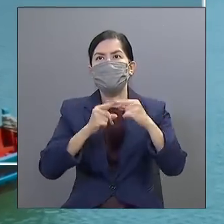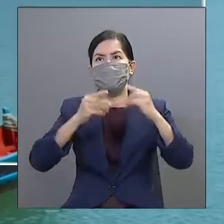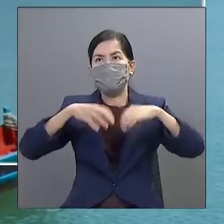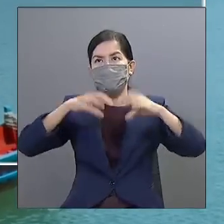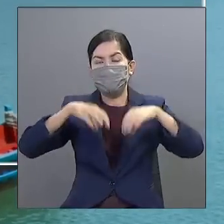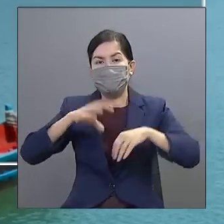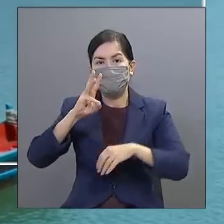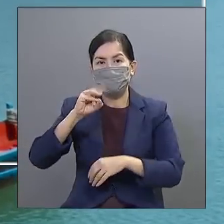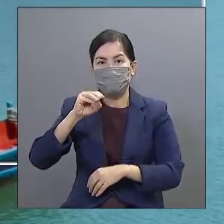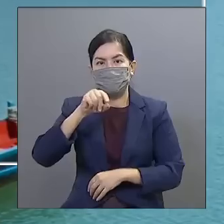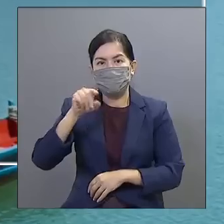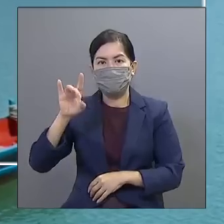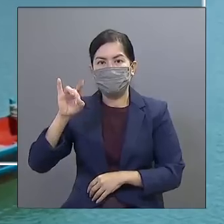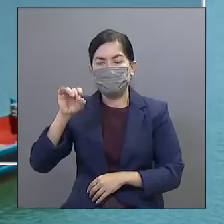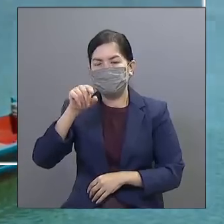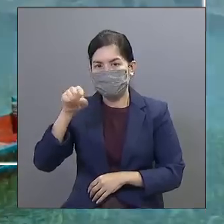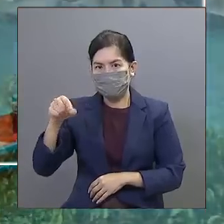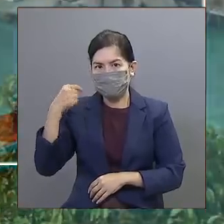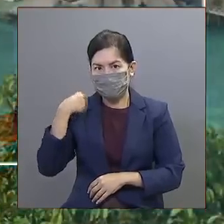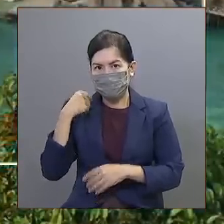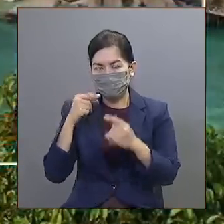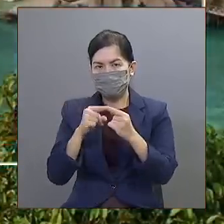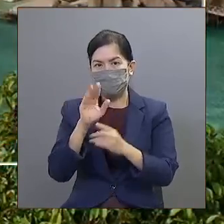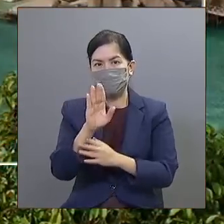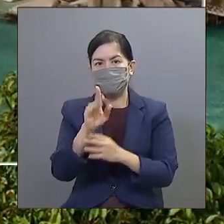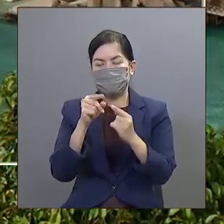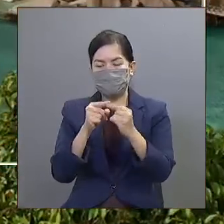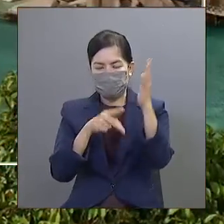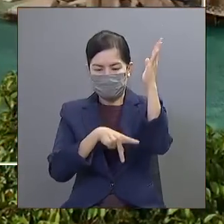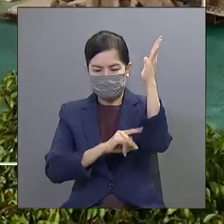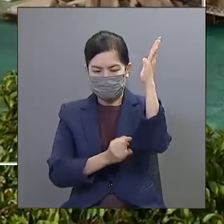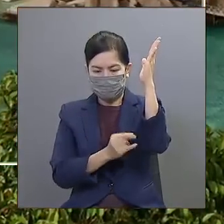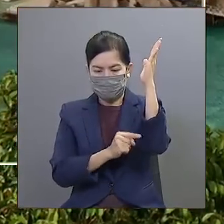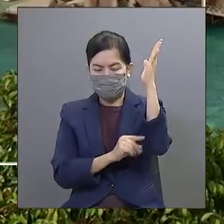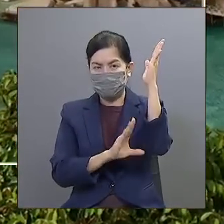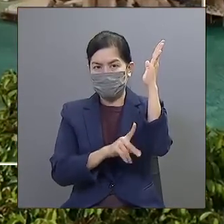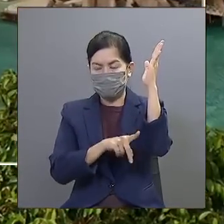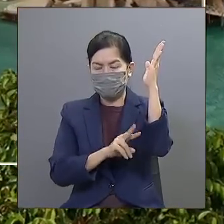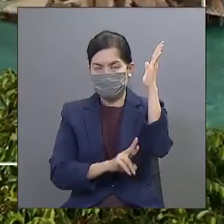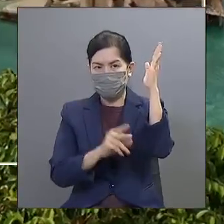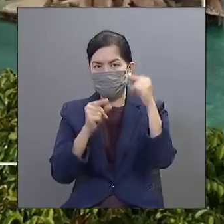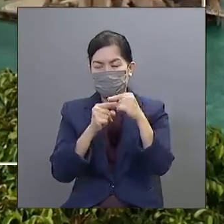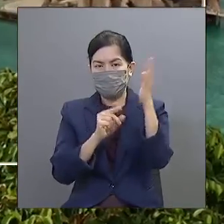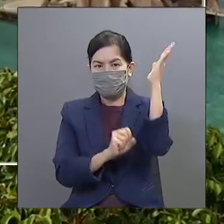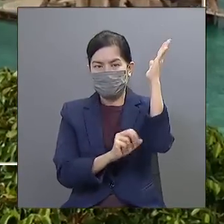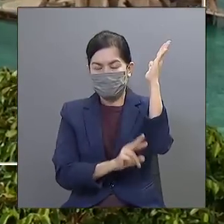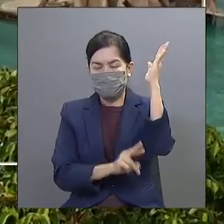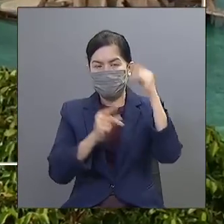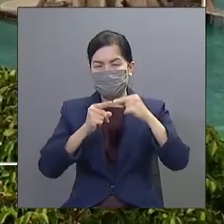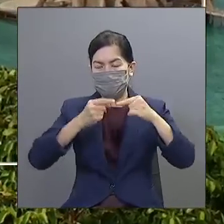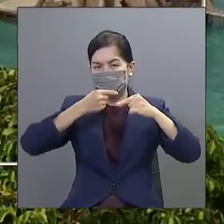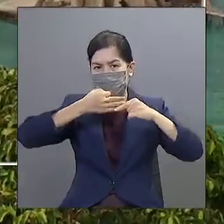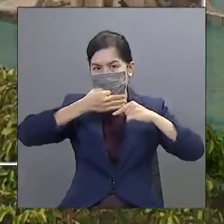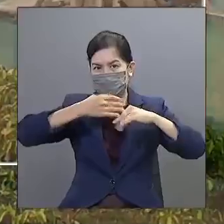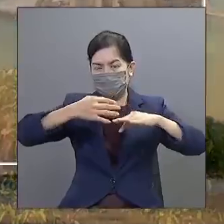ที่โดยมีฝนตกหนักที่บริเวณจังหวัดประจวบคีรีขันธ์ชุมพรสุราษฎร์ธานีและมีฝนตกหนักถึงหนักมากบริเวณจังหวัดระนองพังงาภูเก็ต